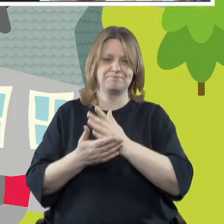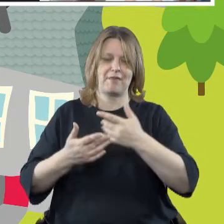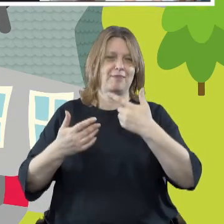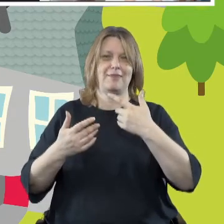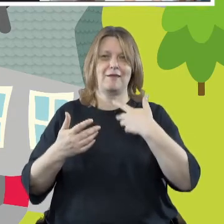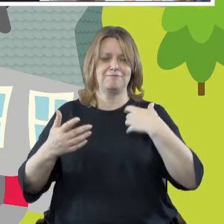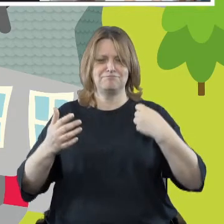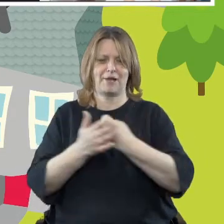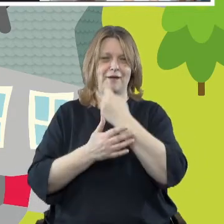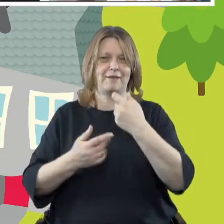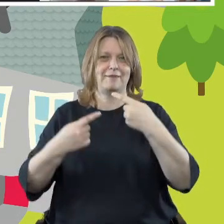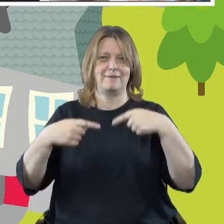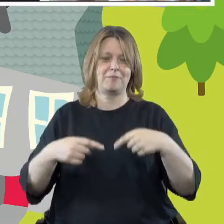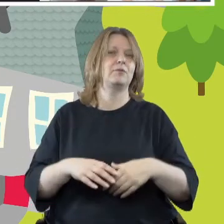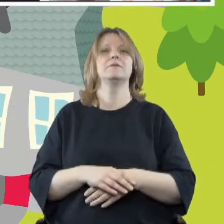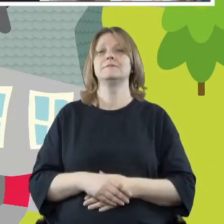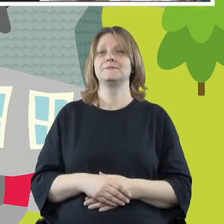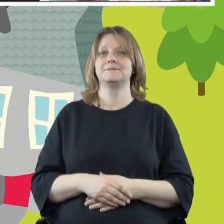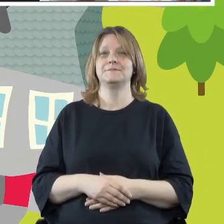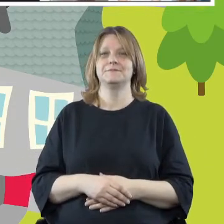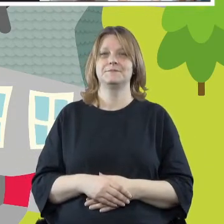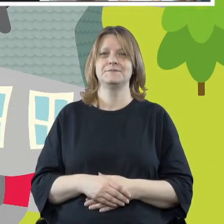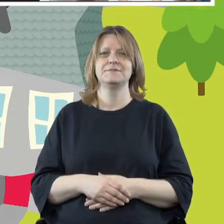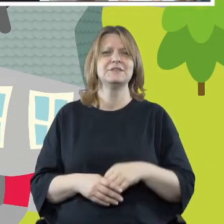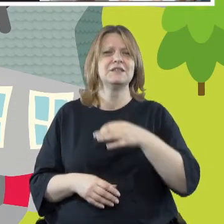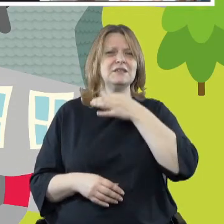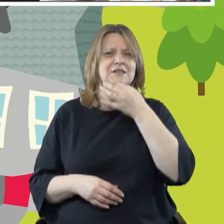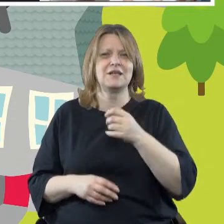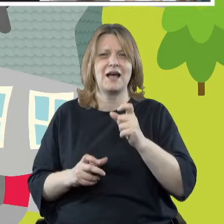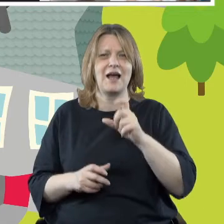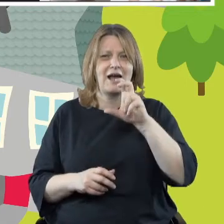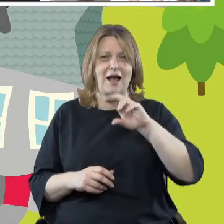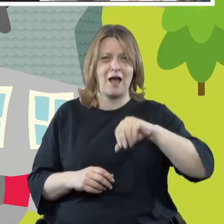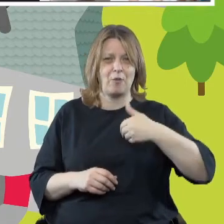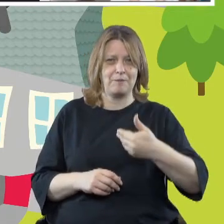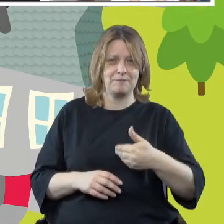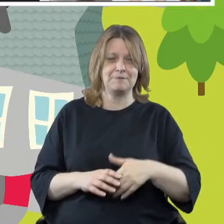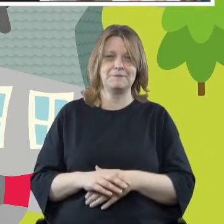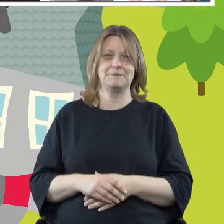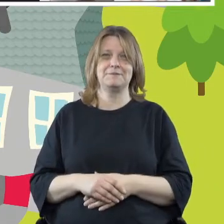Marta, powiedz. Szlem. Co takiego? Hełm? Szlem.